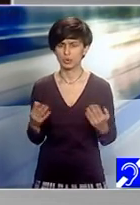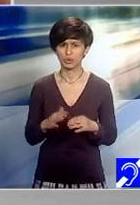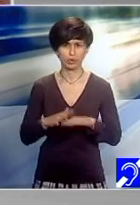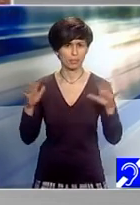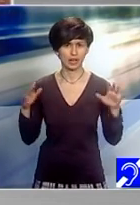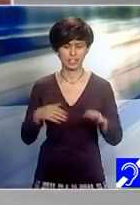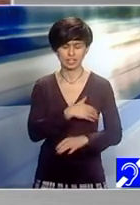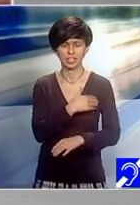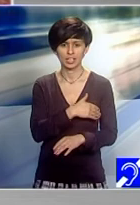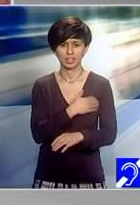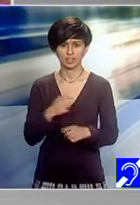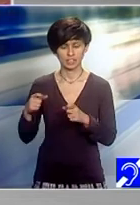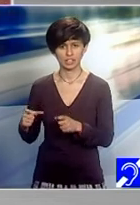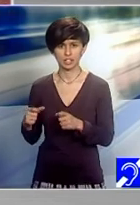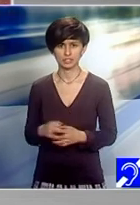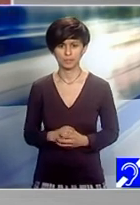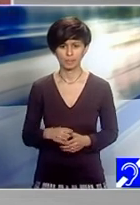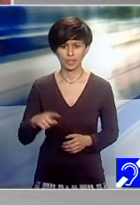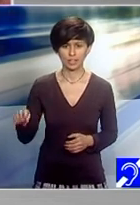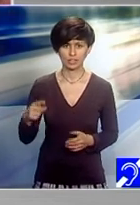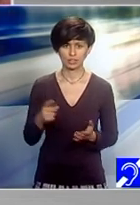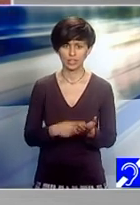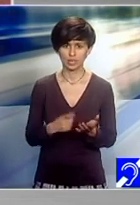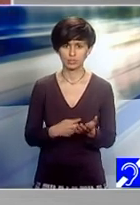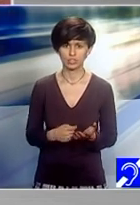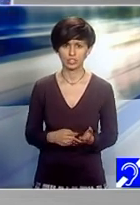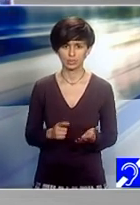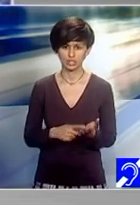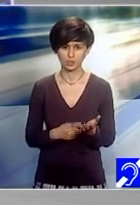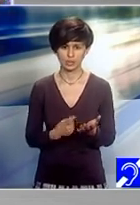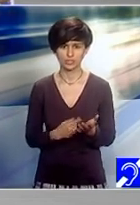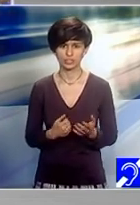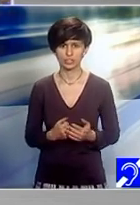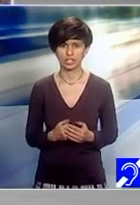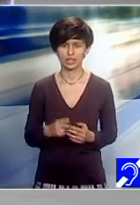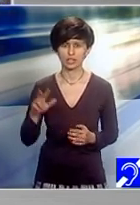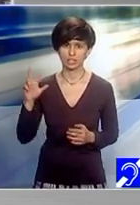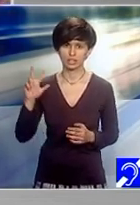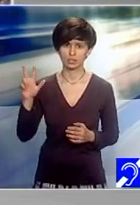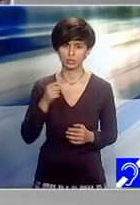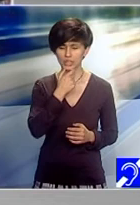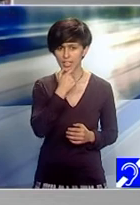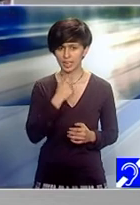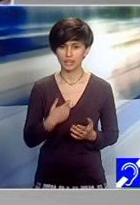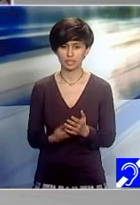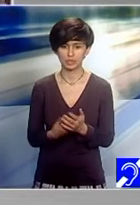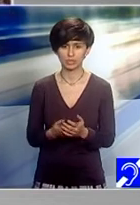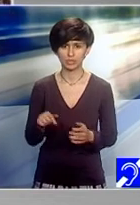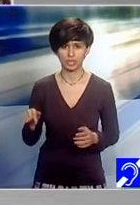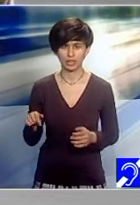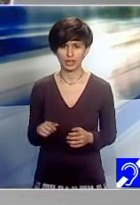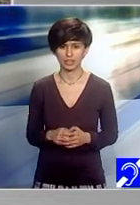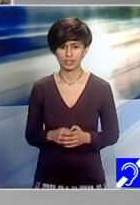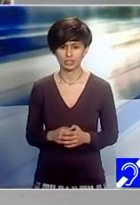clasă. Am solicitat pensionarea înainte de vârsta limită cu 3 ani, tocmai pentru această